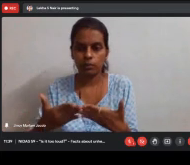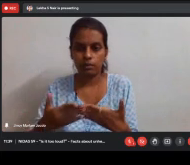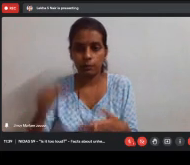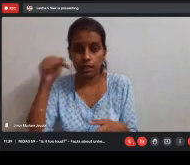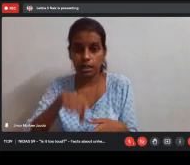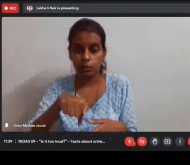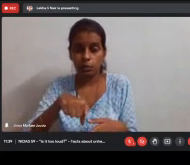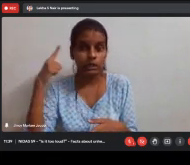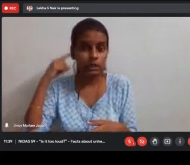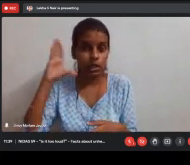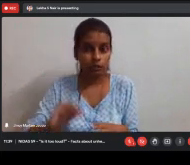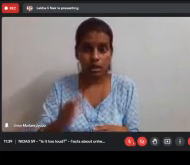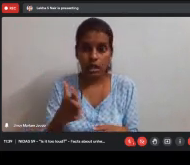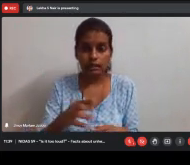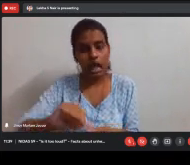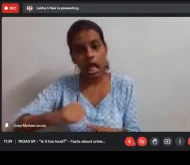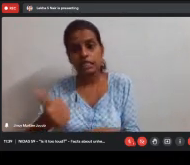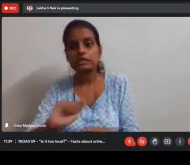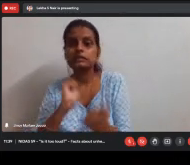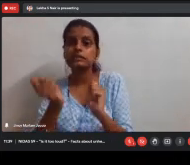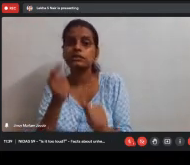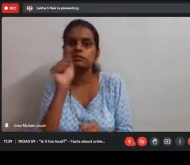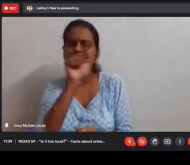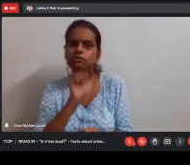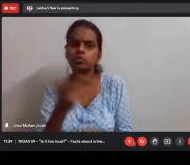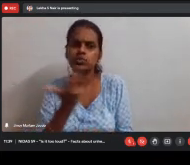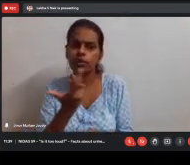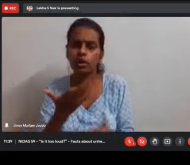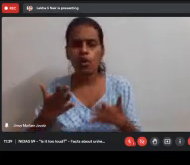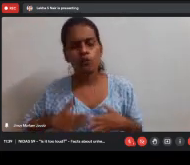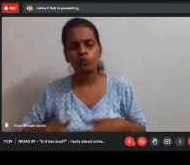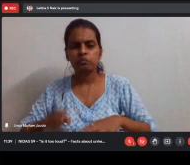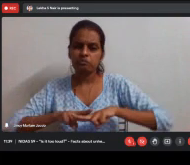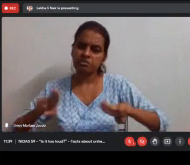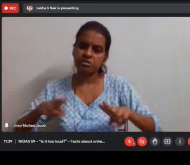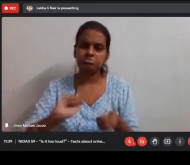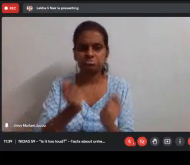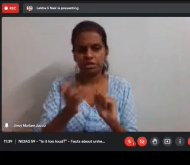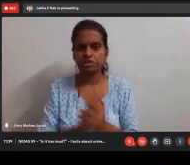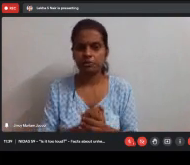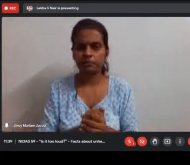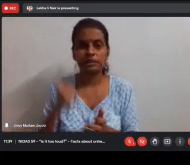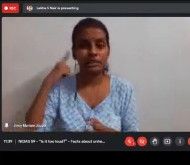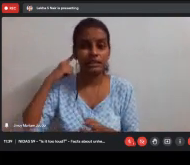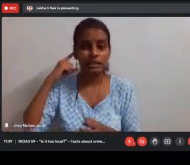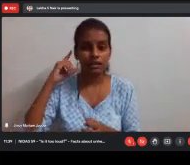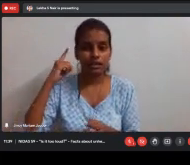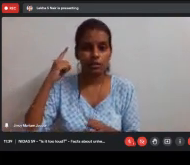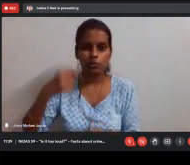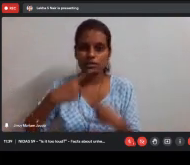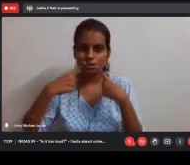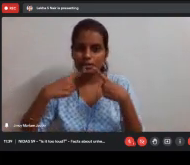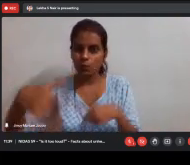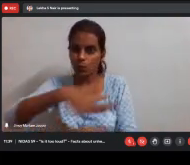ഇനി ശബ്ദത്തിന്റെ നോൺ ഓഡിറ്ററി ഇഫക്റ്റുകൾ എന്തൊക്കെയാണ്? അതായത് ഇപ്പൊ ഇത്രയും പറഞ്ഞ് നമുക്ക് കേൾവിക്കുറവ് ഉണ്ടാകുന്നു, കേൾവിക്കുറവ് മൂലം പല